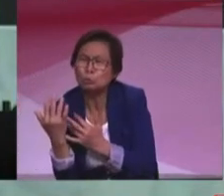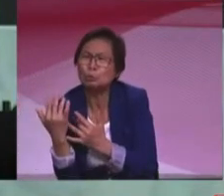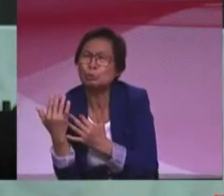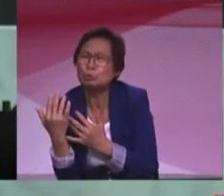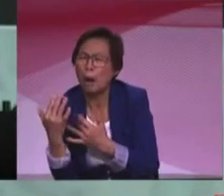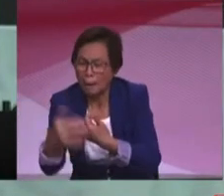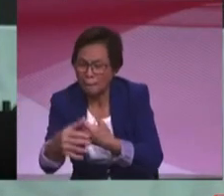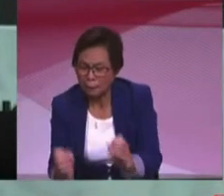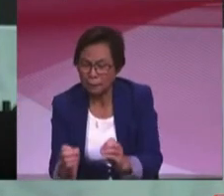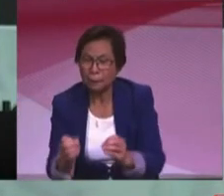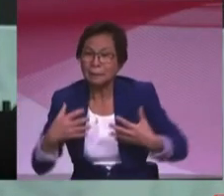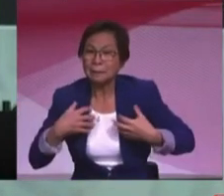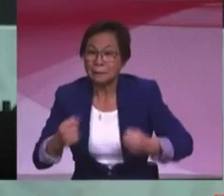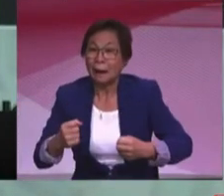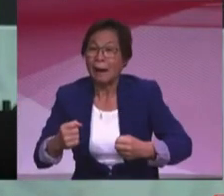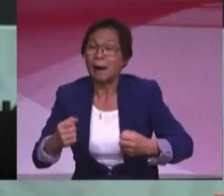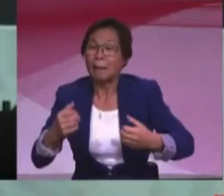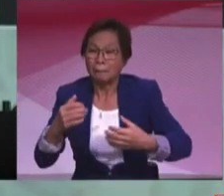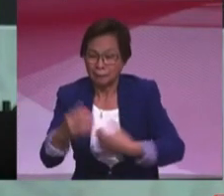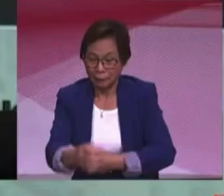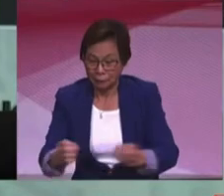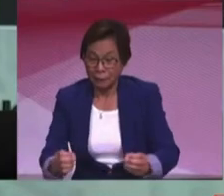pusat pejabat kesihatan daerah untuk